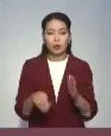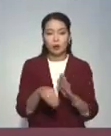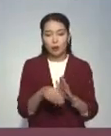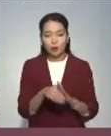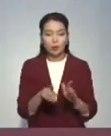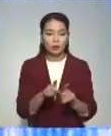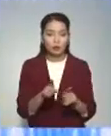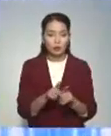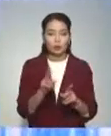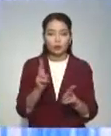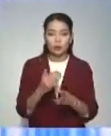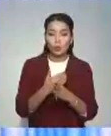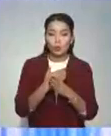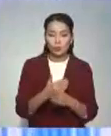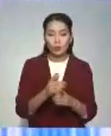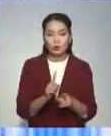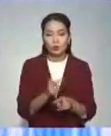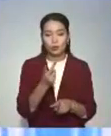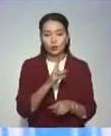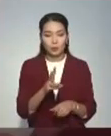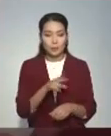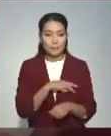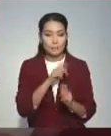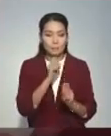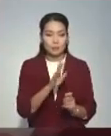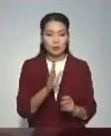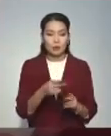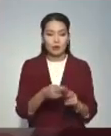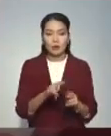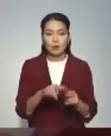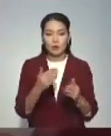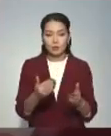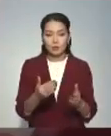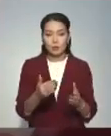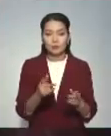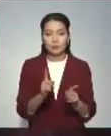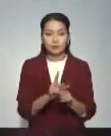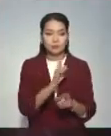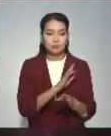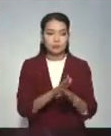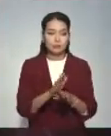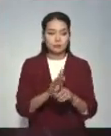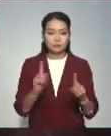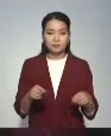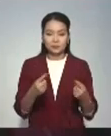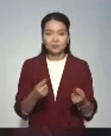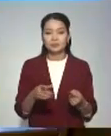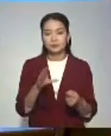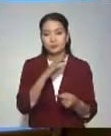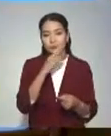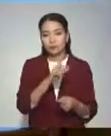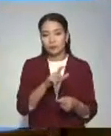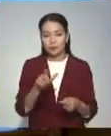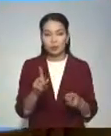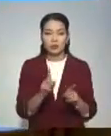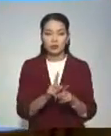кесуге көмектескендерге 2 миллион теңгеден аса сыйақы тағайындалған. Ал осы мақсатта атқарылып жатқан жұмыстарды үйлестіруге үлес қосып жүрген бірқатар азаматтар